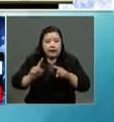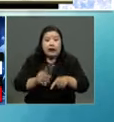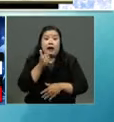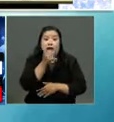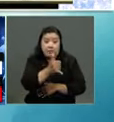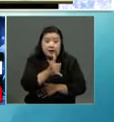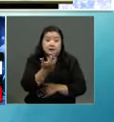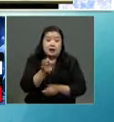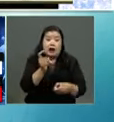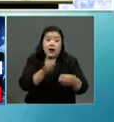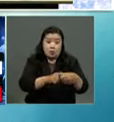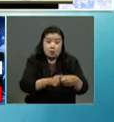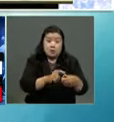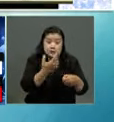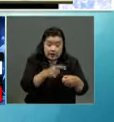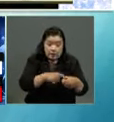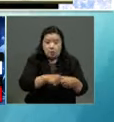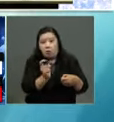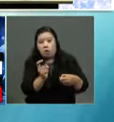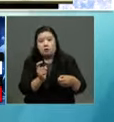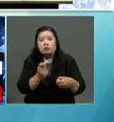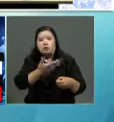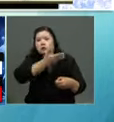คนนะครับมีคนเช็คเอาท์ด้วยการใช้กล้องเนี่ยอยู่ประมาณ56